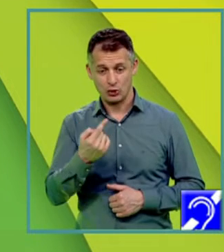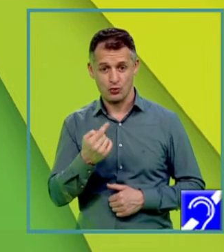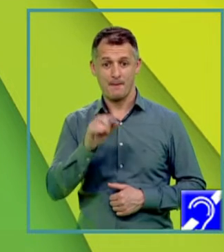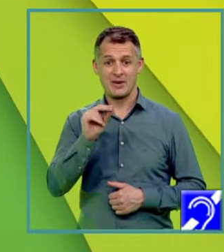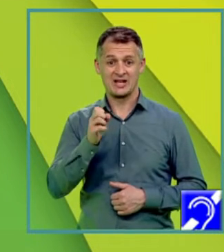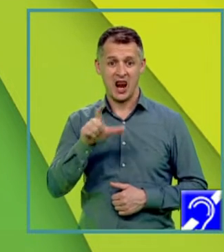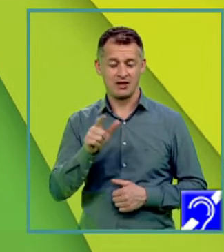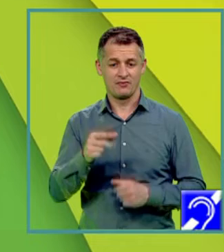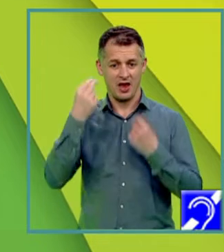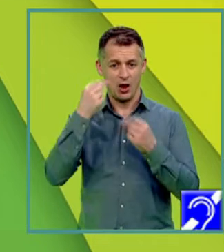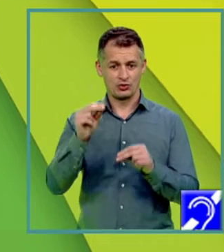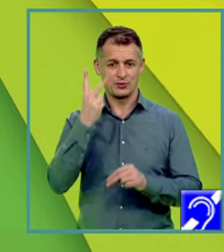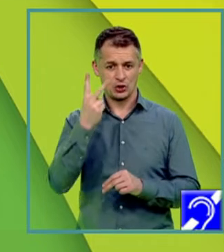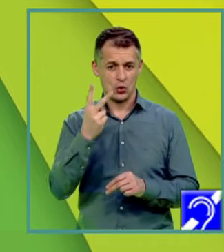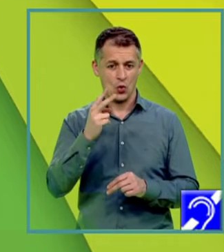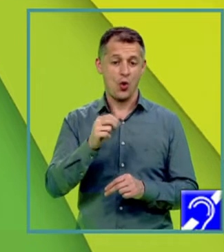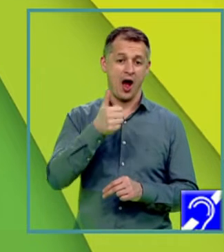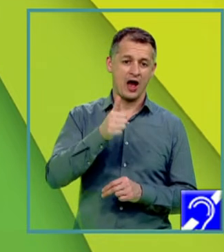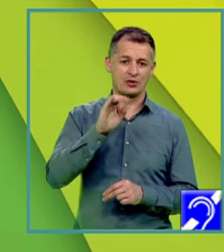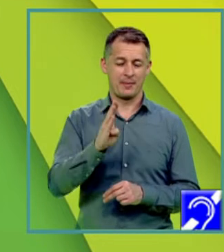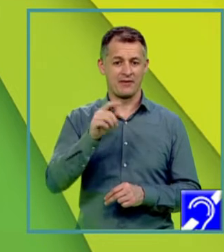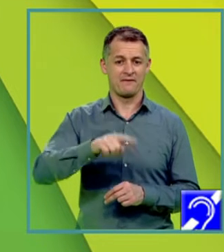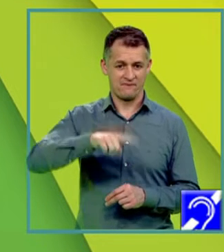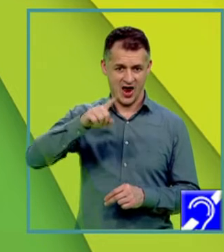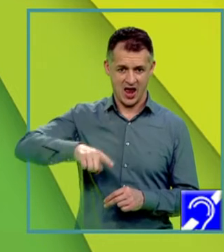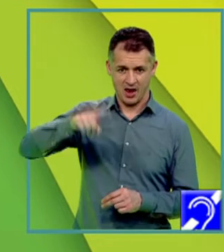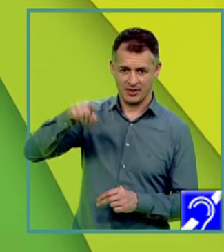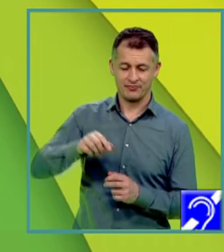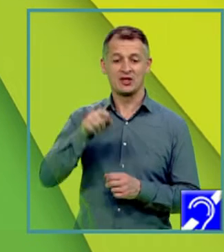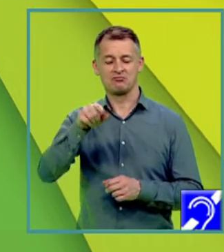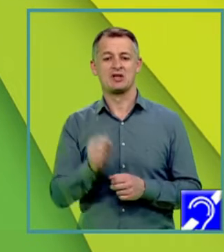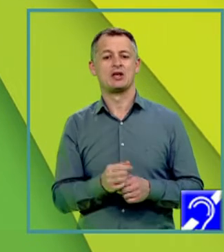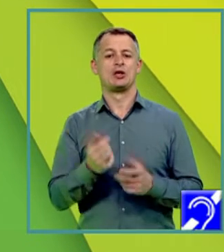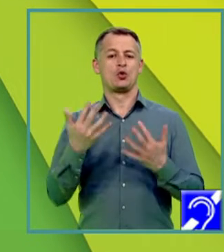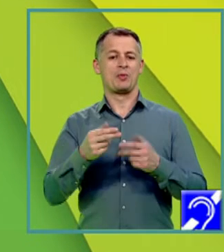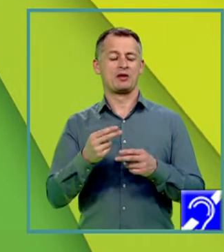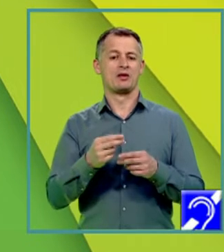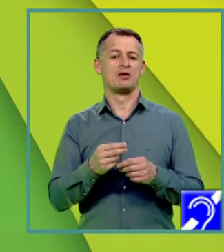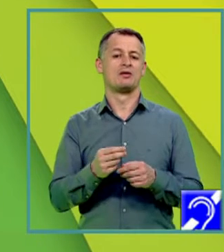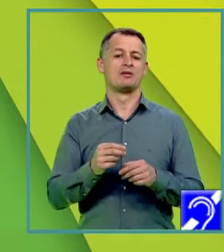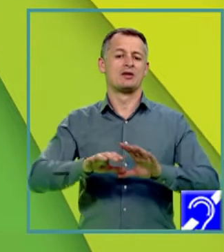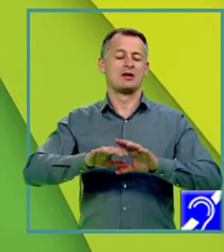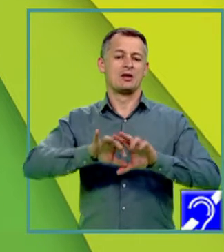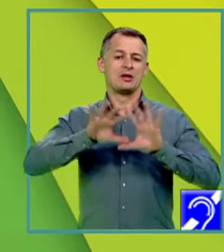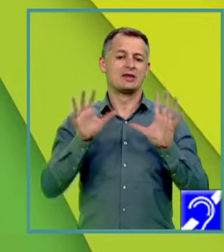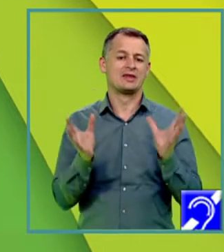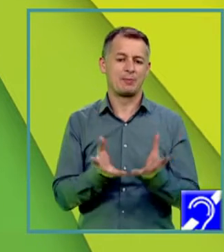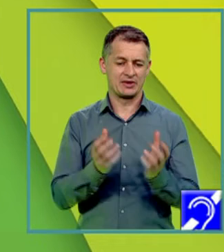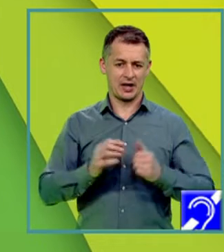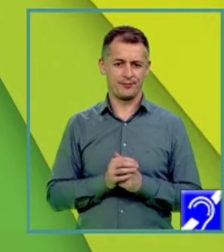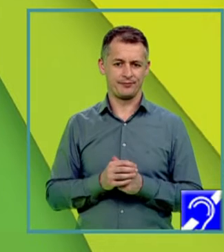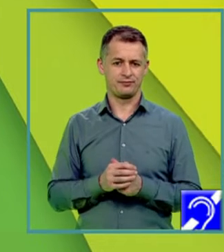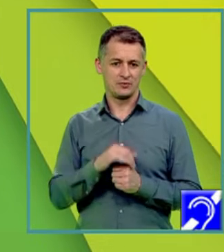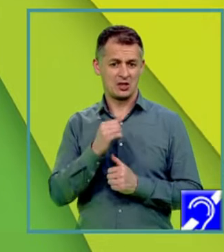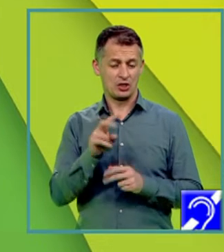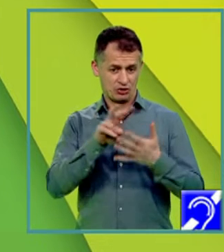declarăm cele două variabile a și b aceste valori de tip întreg citim valoarea variabilei a și